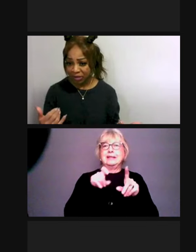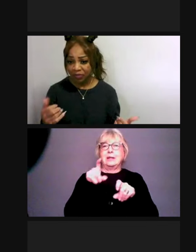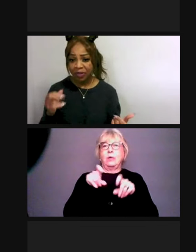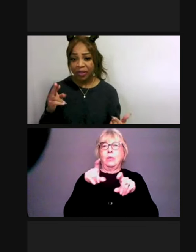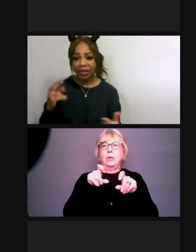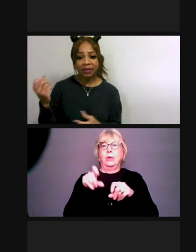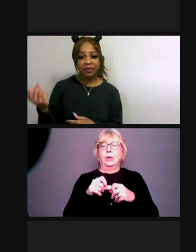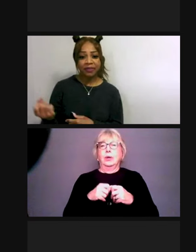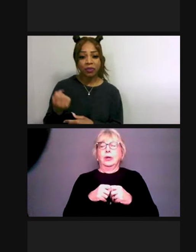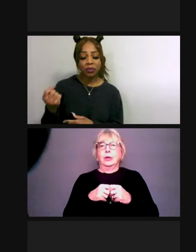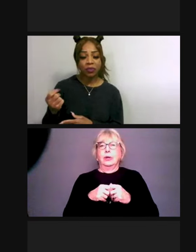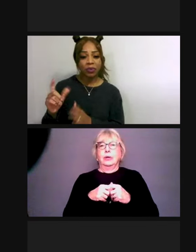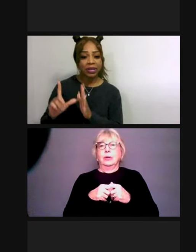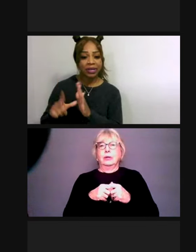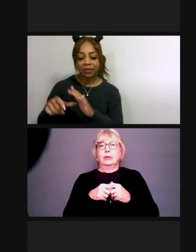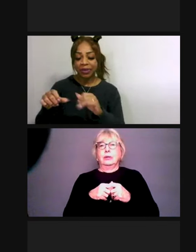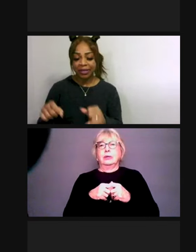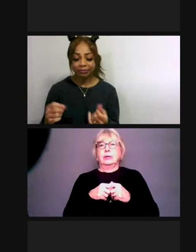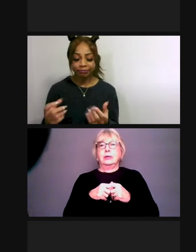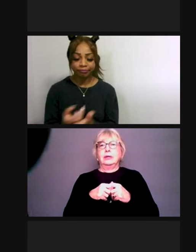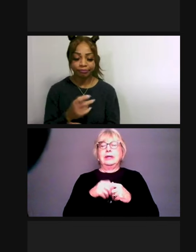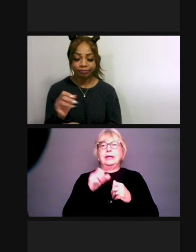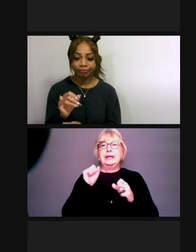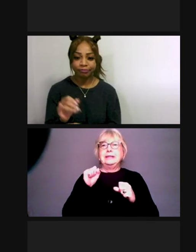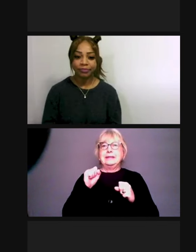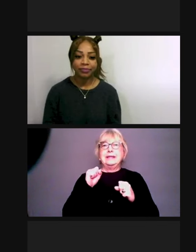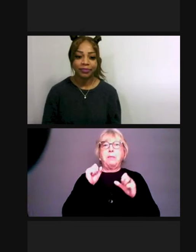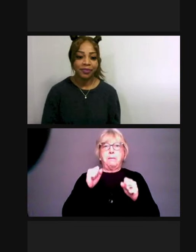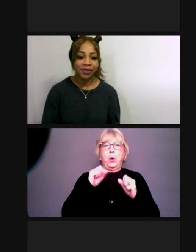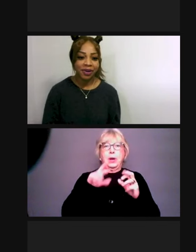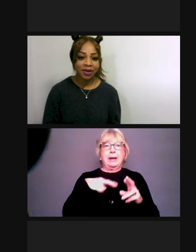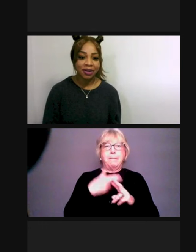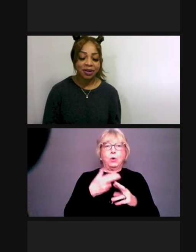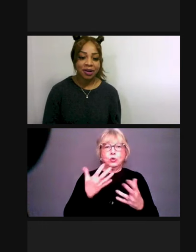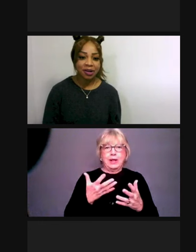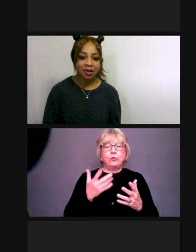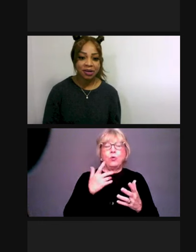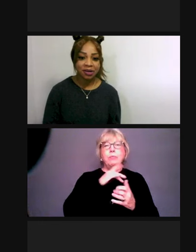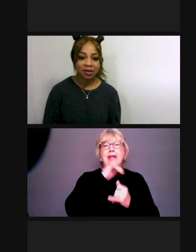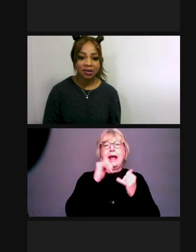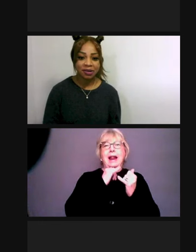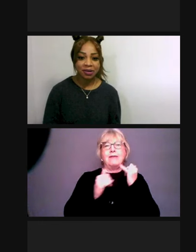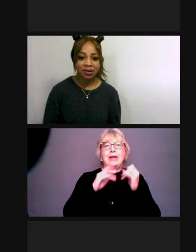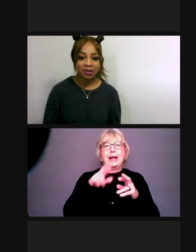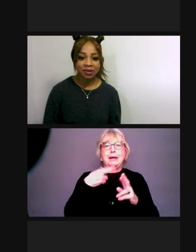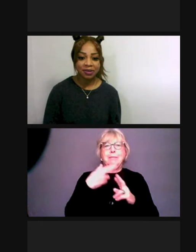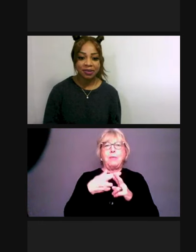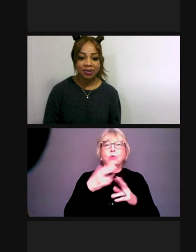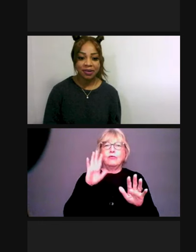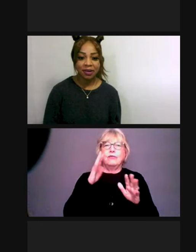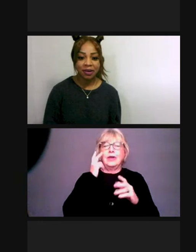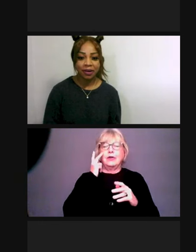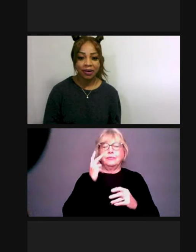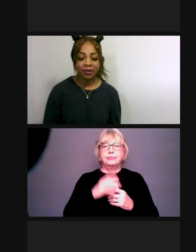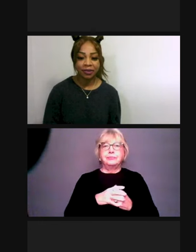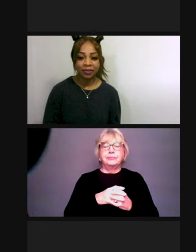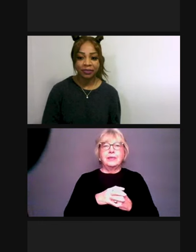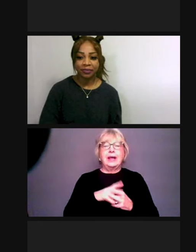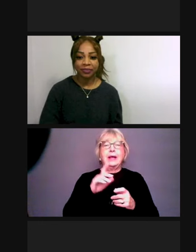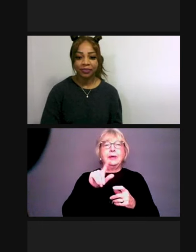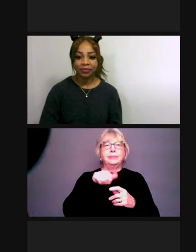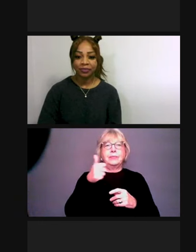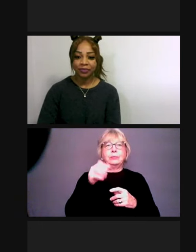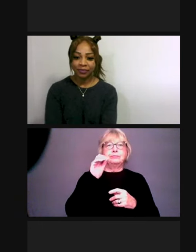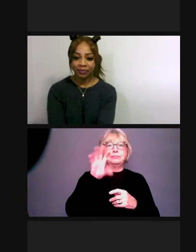si c'est des questions auxquelles je peux répondre maintenant ou que je garderai pour la fin. la prochaine diapositive et